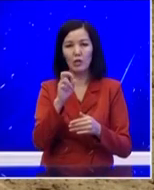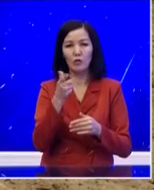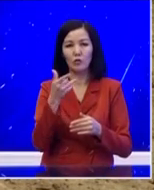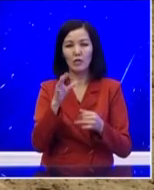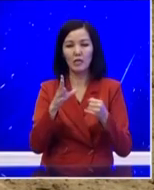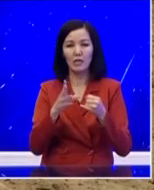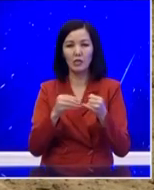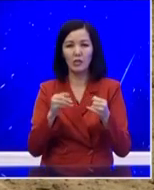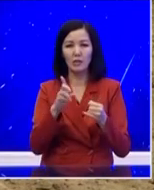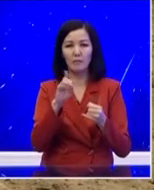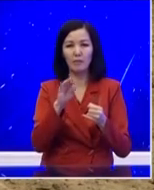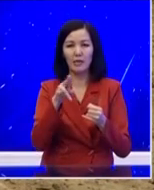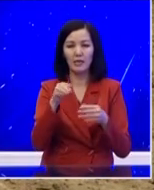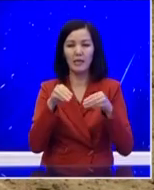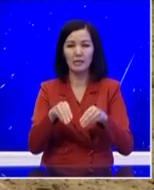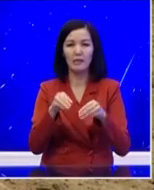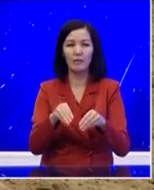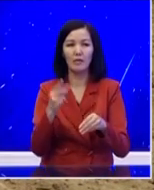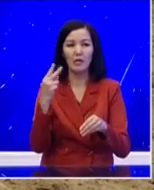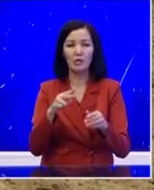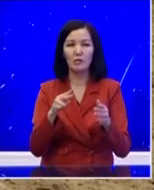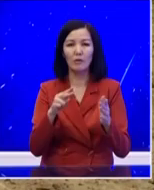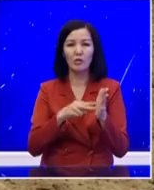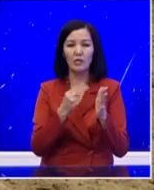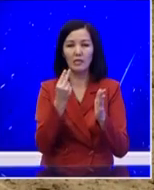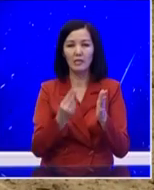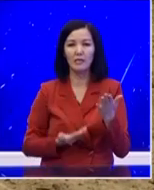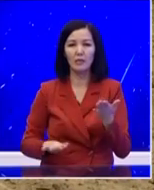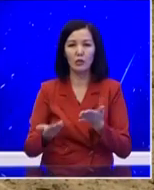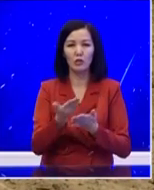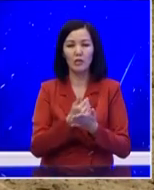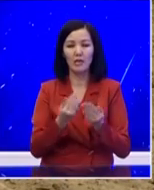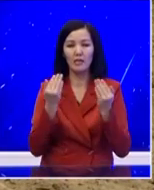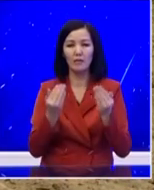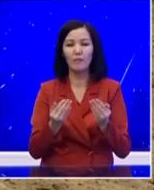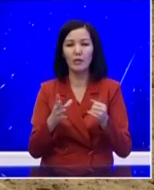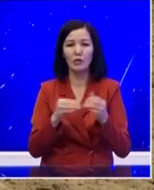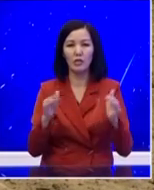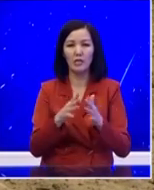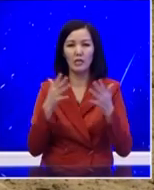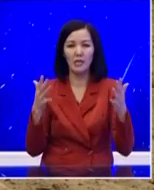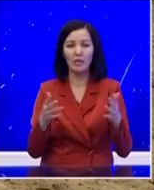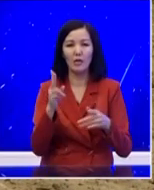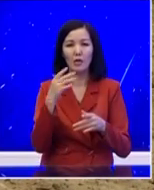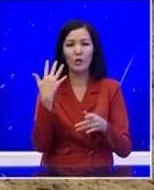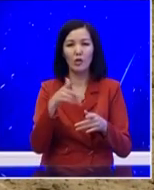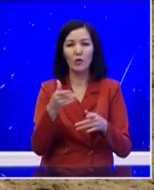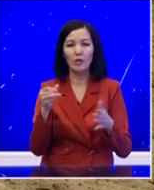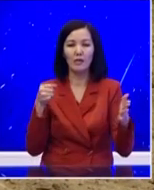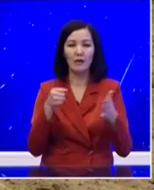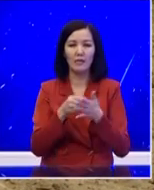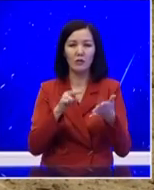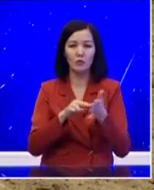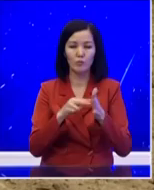жерге жаздық бидай сортын сепкен 27 центнерден өнім алыпты. Ал биыл егіс алқабын кеңейтіп 250 гектарға жеткізіп